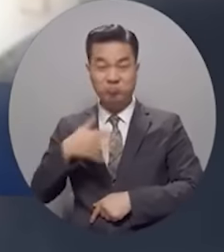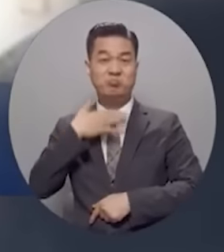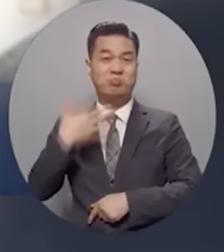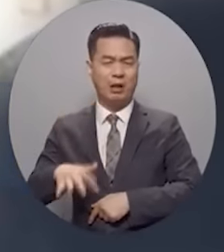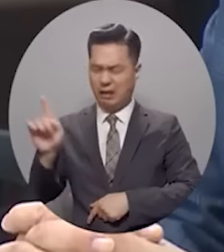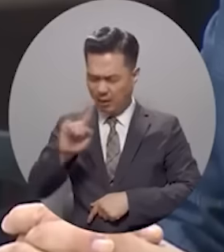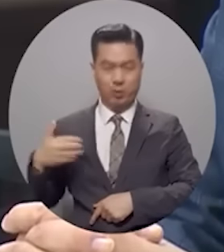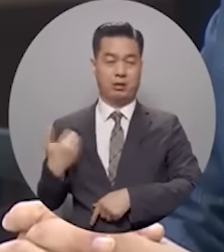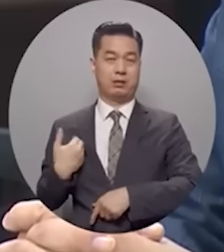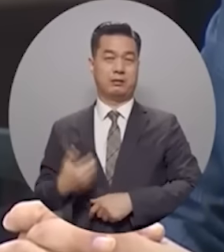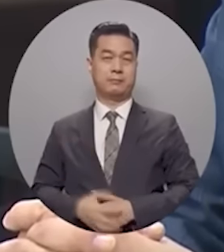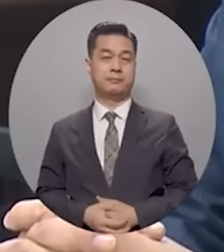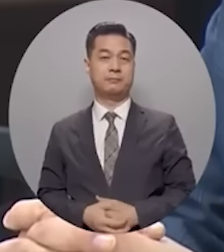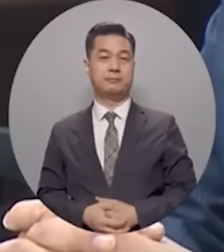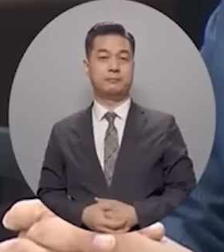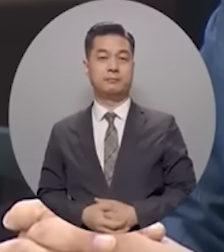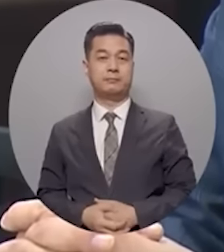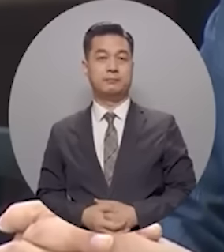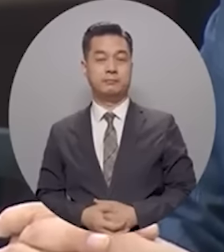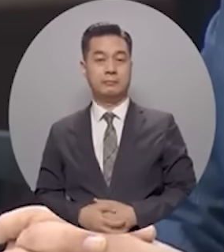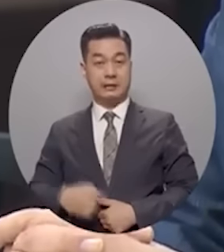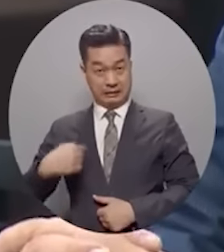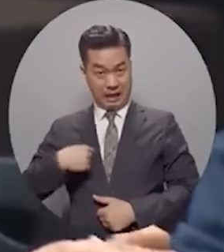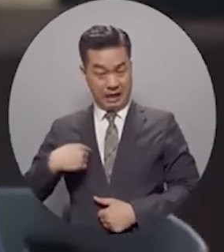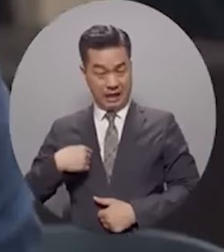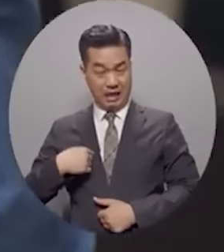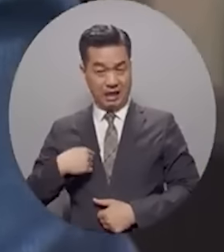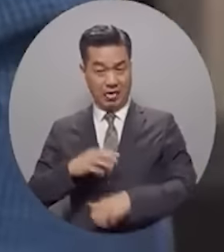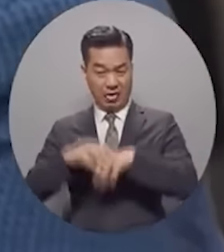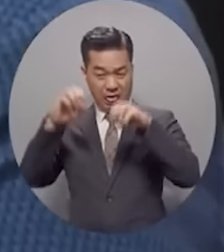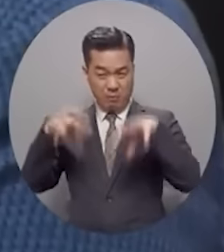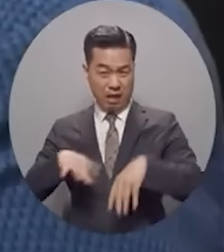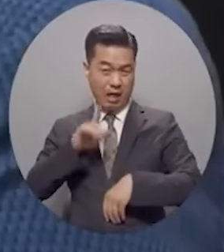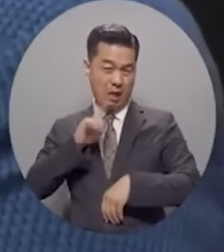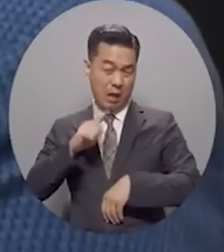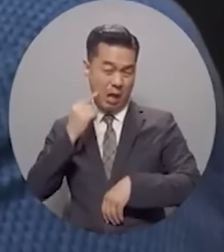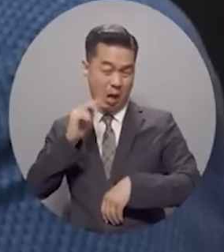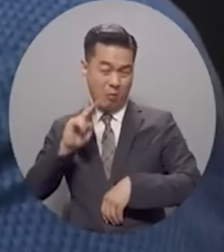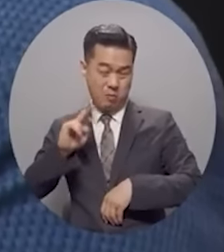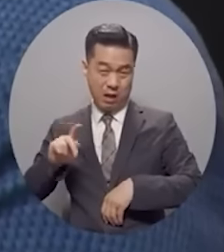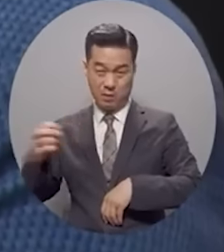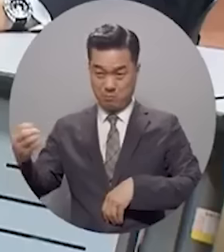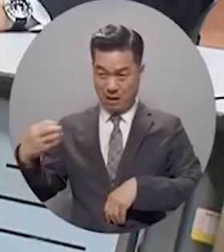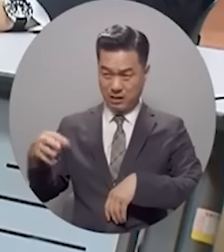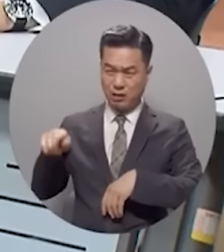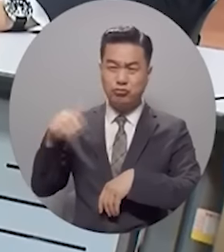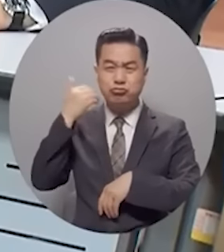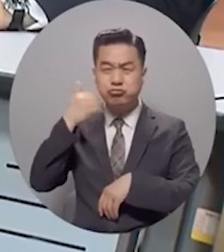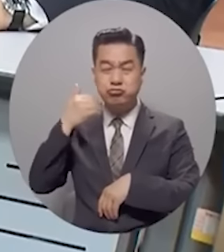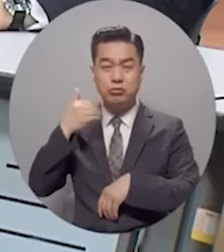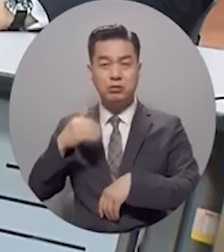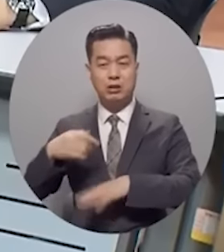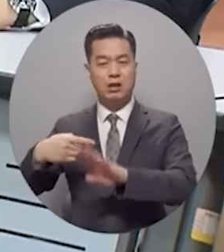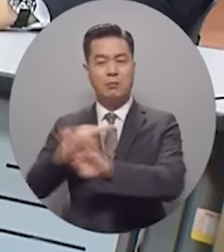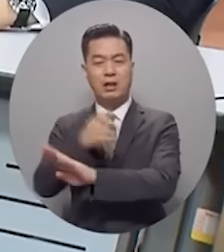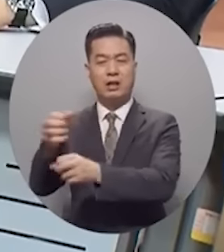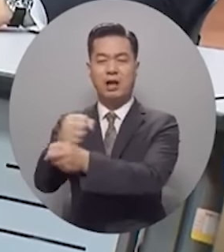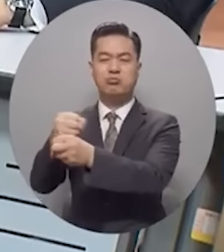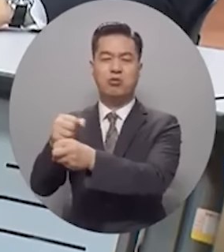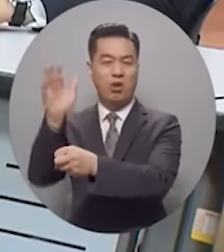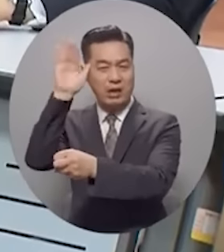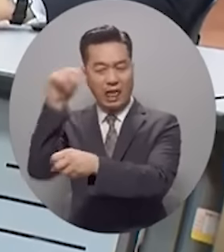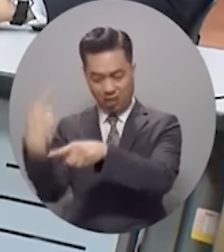알아요? 그러면서 자신을 허풍쟁이라고 일컫는 친윤석열계 인사를 겨냥해 바깥에 묶어놓은